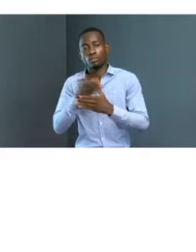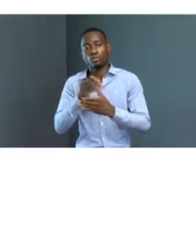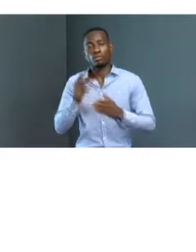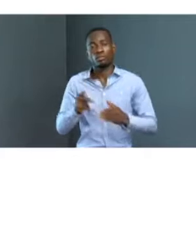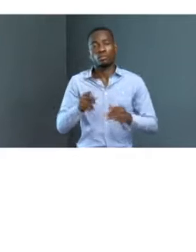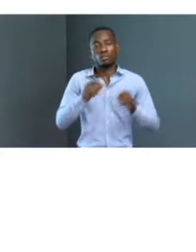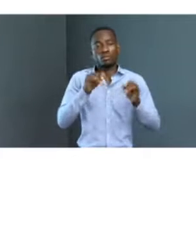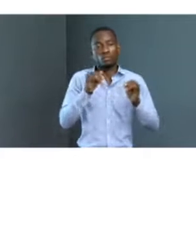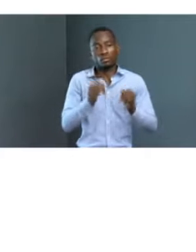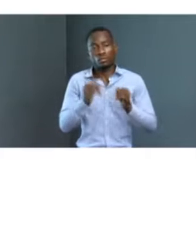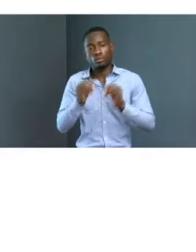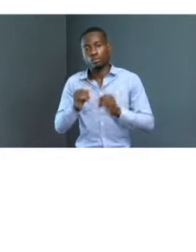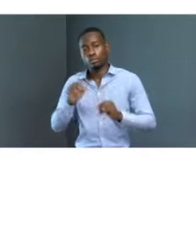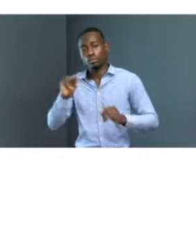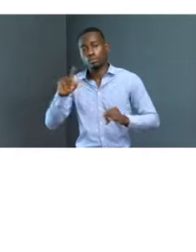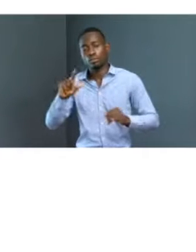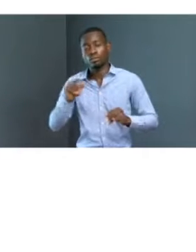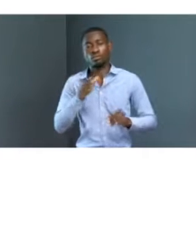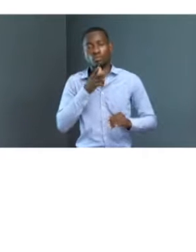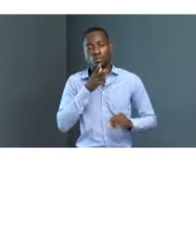C'est ce qu'on appelle la réplication.